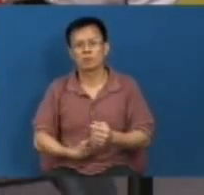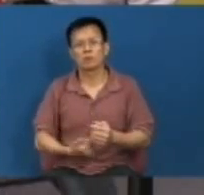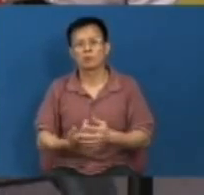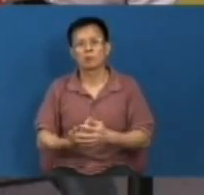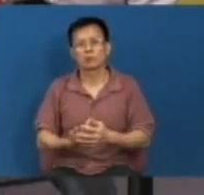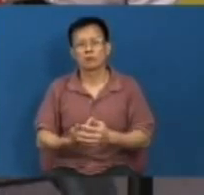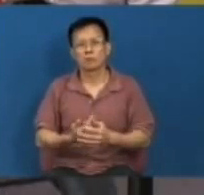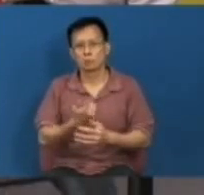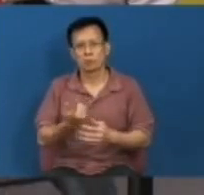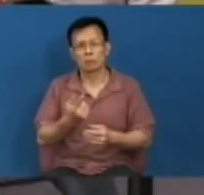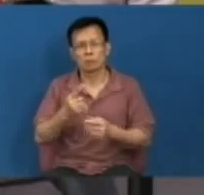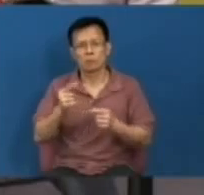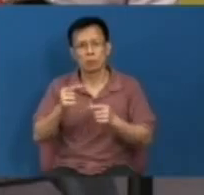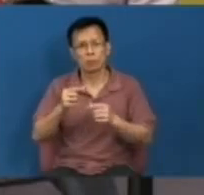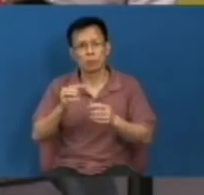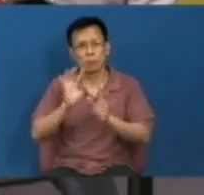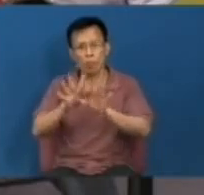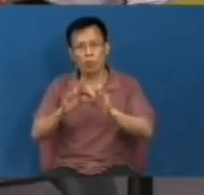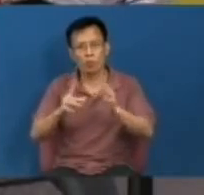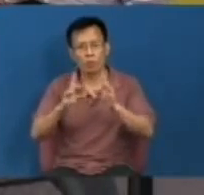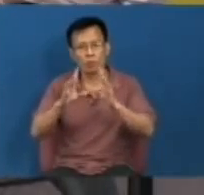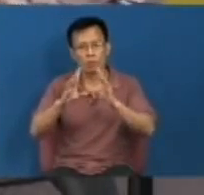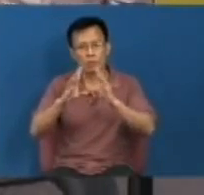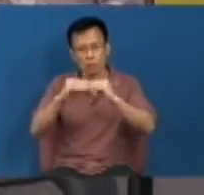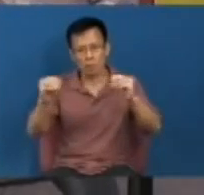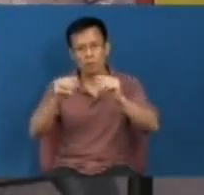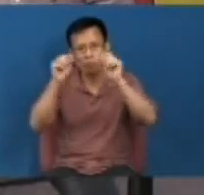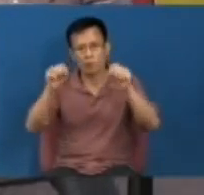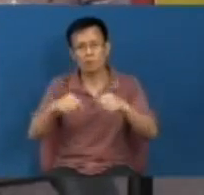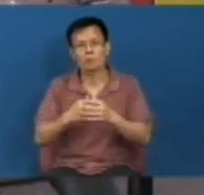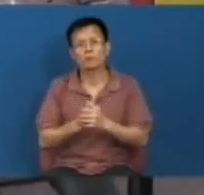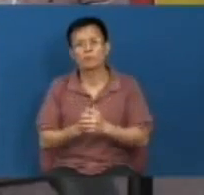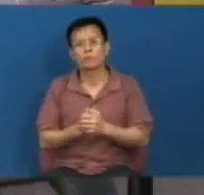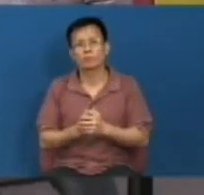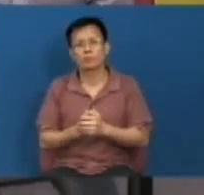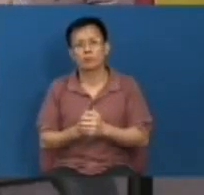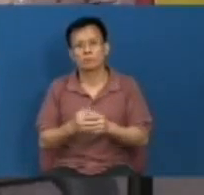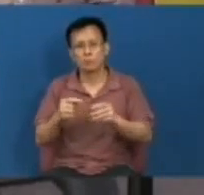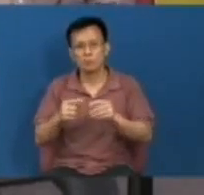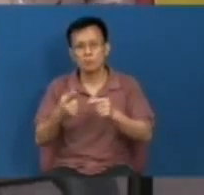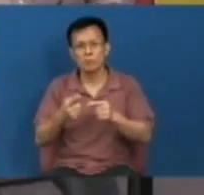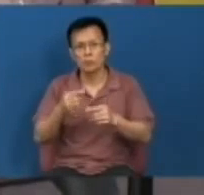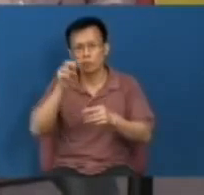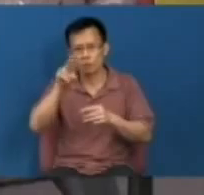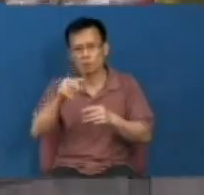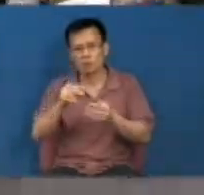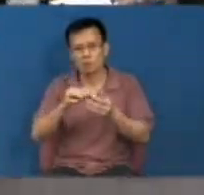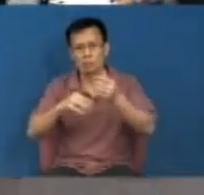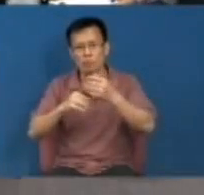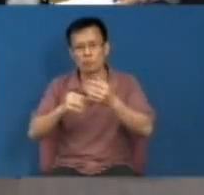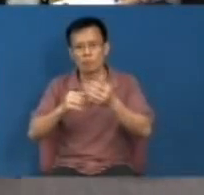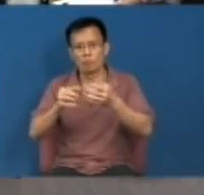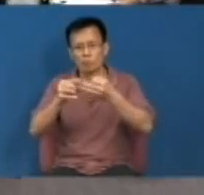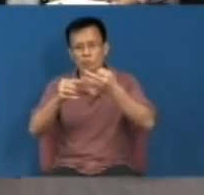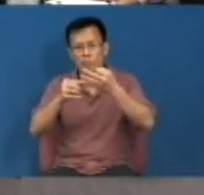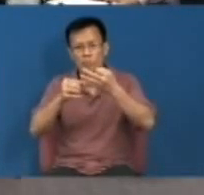可以同佢解決問題，係一啲都唔複雜。但係佢哋連呢啲都唔做咧， 除咗見咗係地區嘅馮檢基議員之外，有冇立